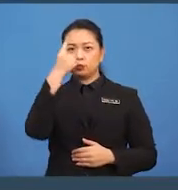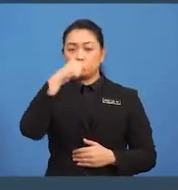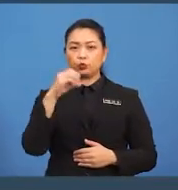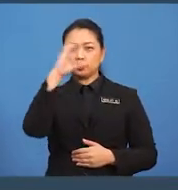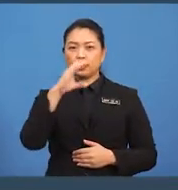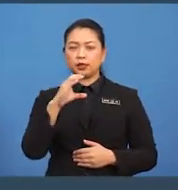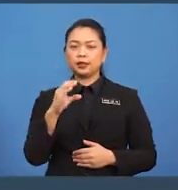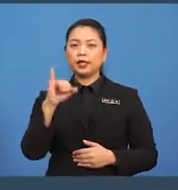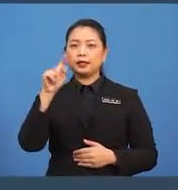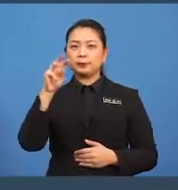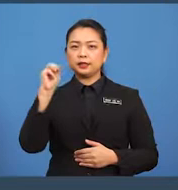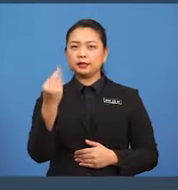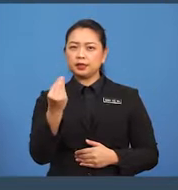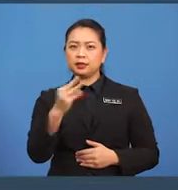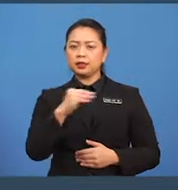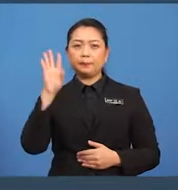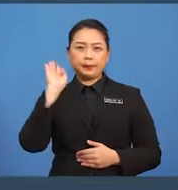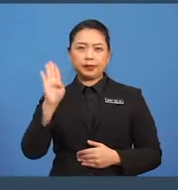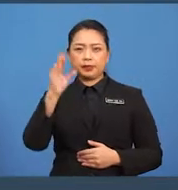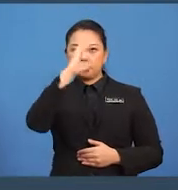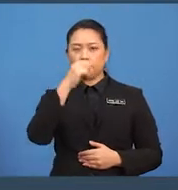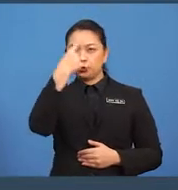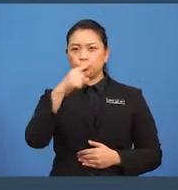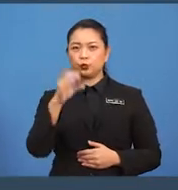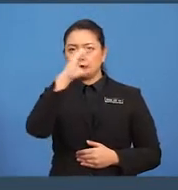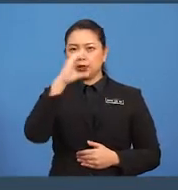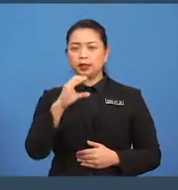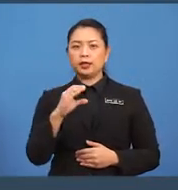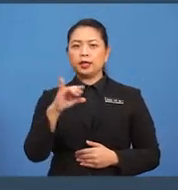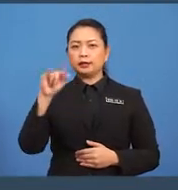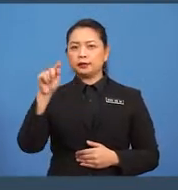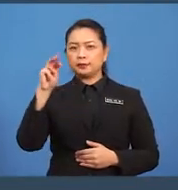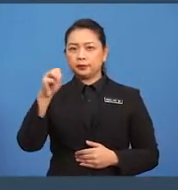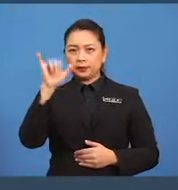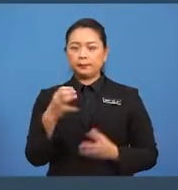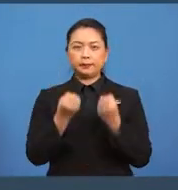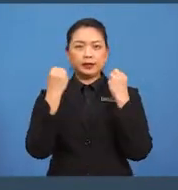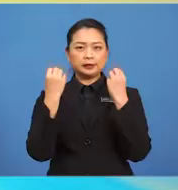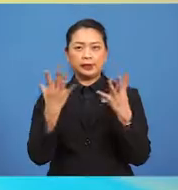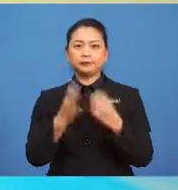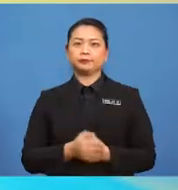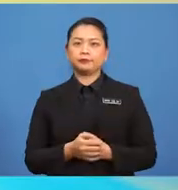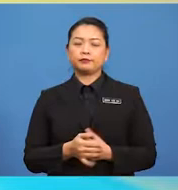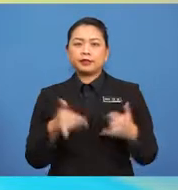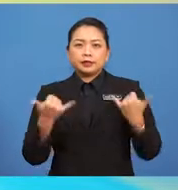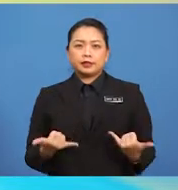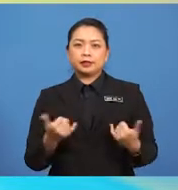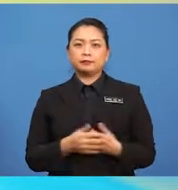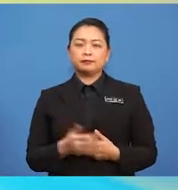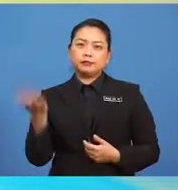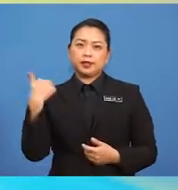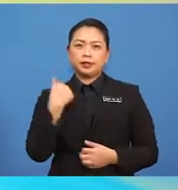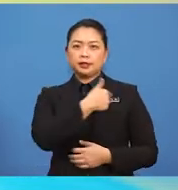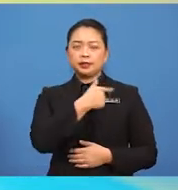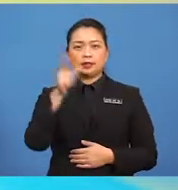item yang sedikit dan binary search untuk carian item yang banyak. Sekarang, mari